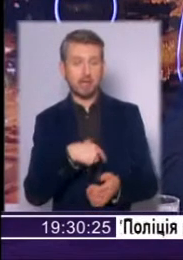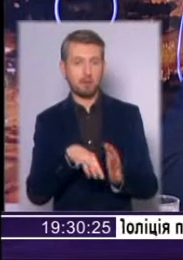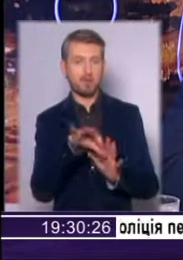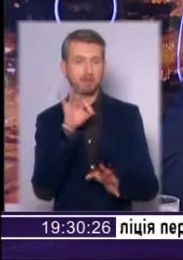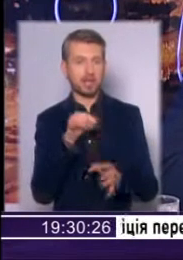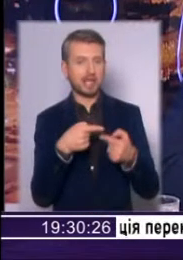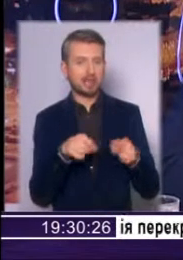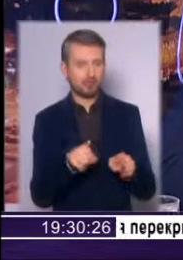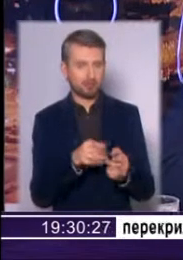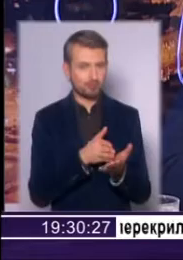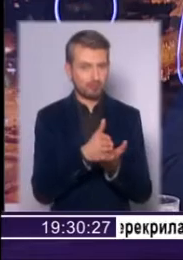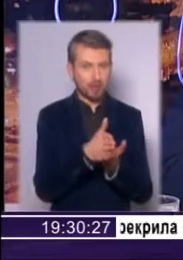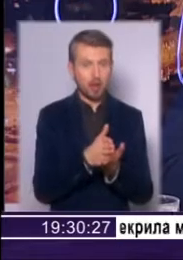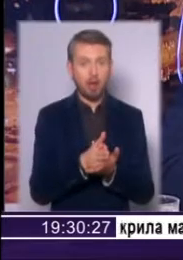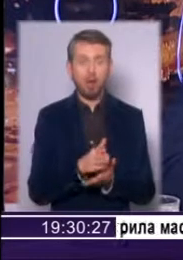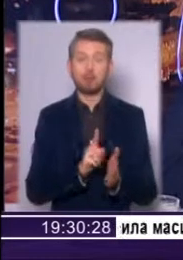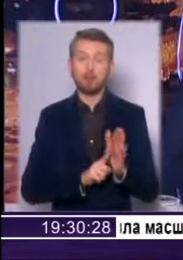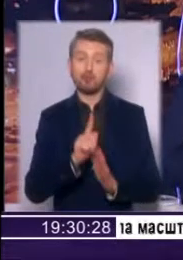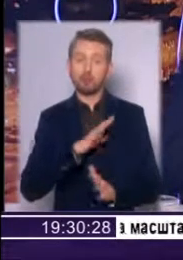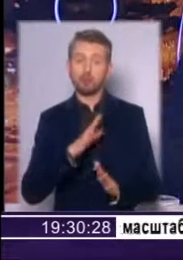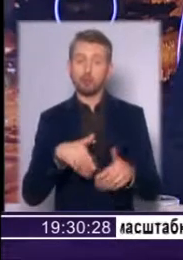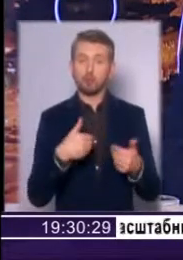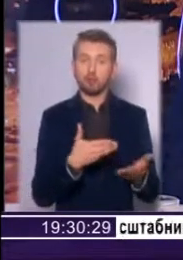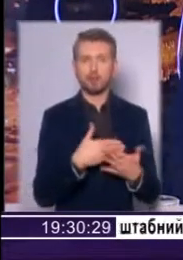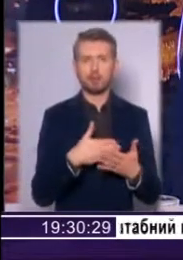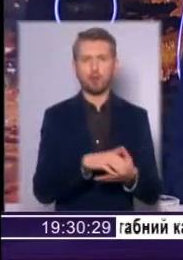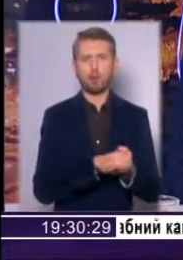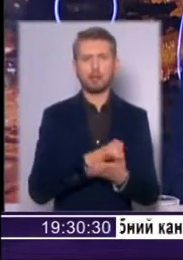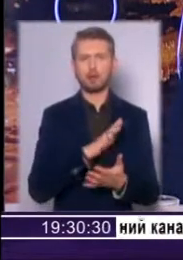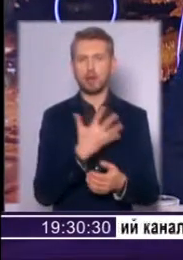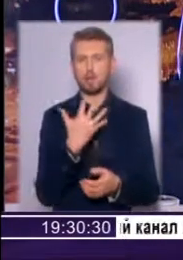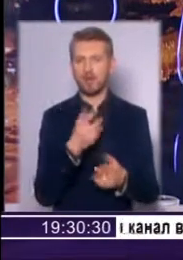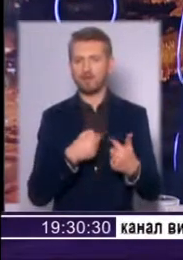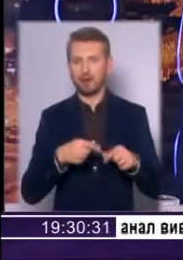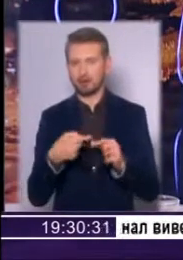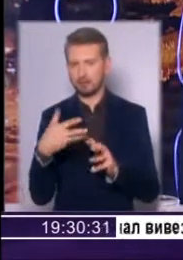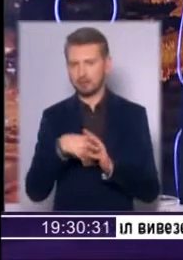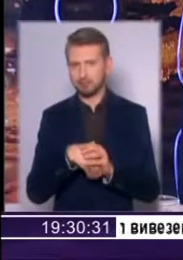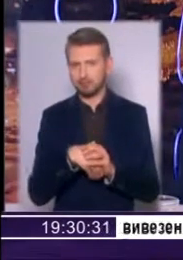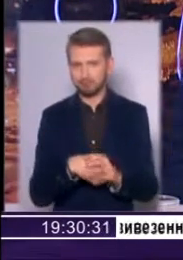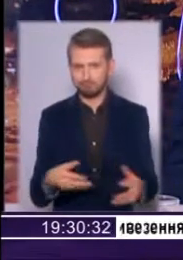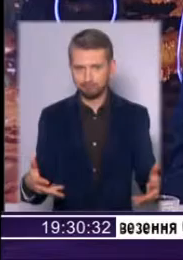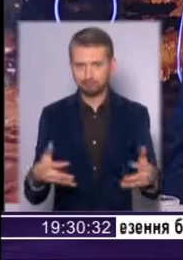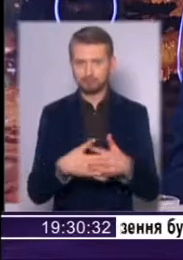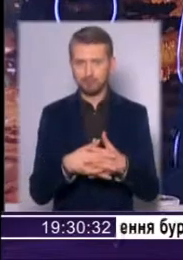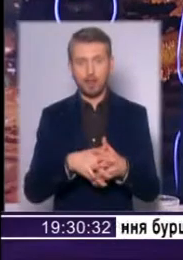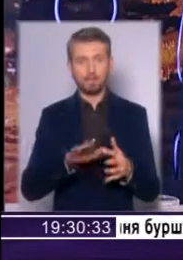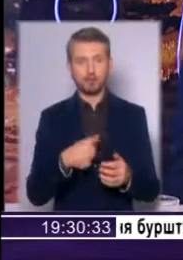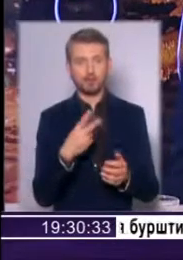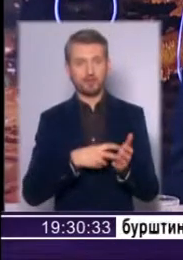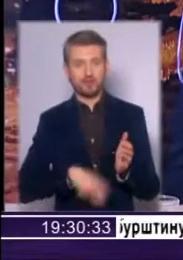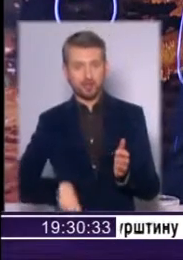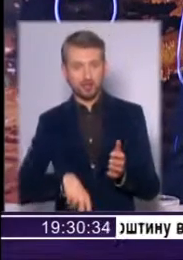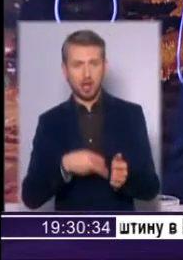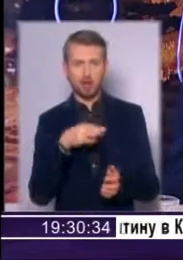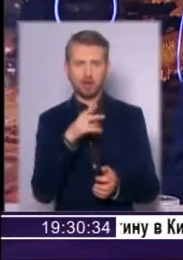інші сценарії. Спочатку вони пропонували, наприклад, коаліція була з п'яти фракцій, так? Потім вони дві вийшли тоді, раніше